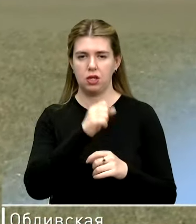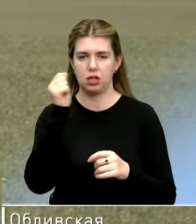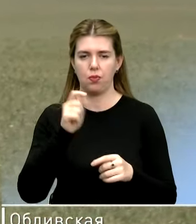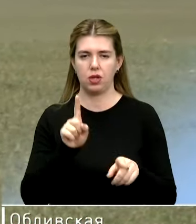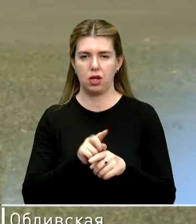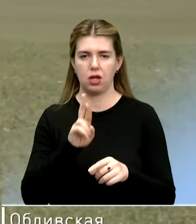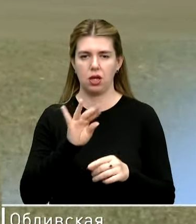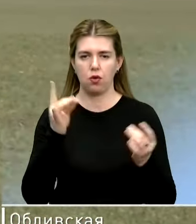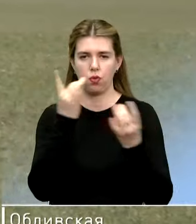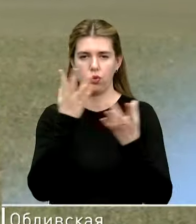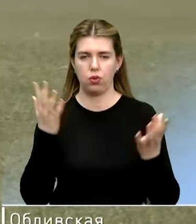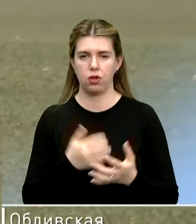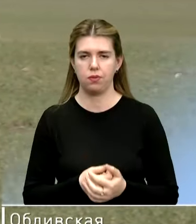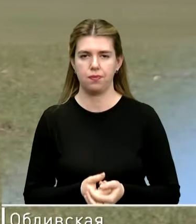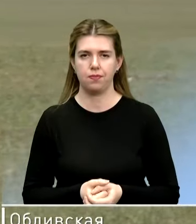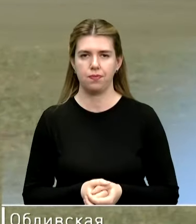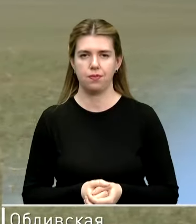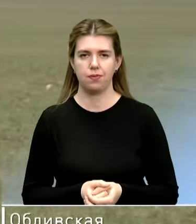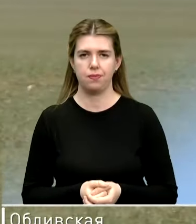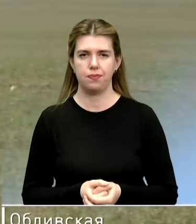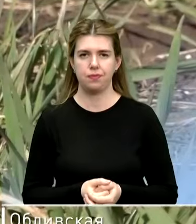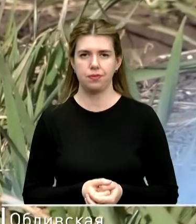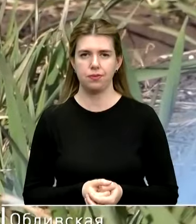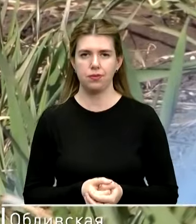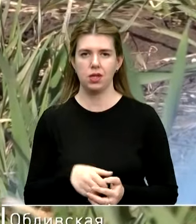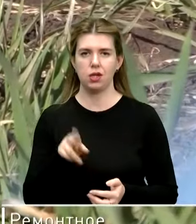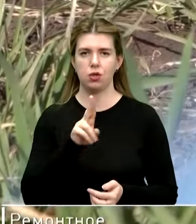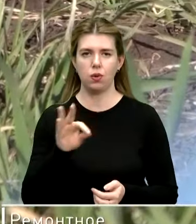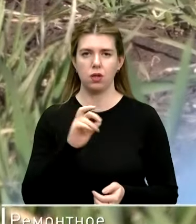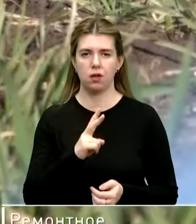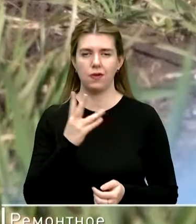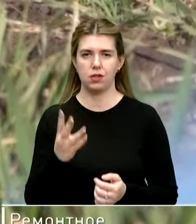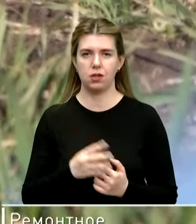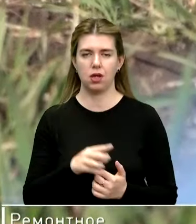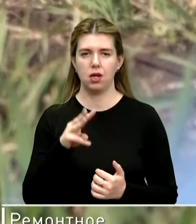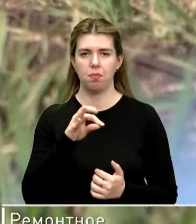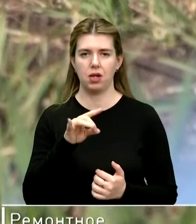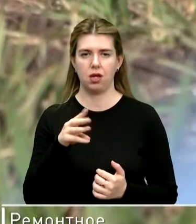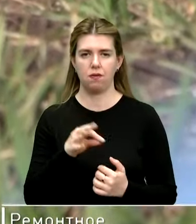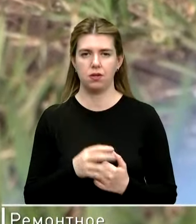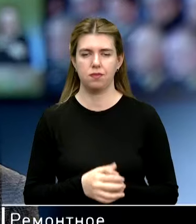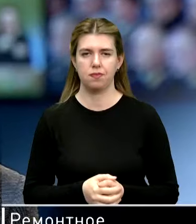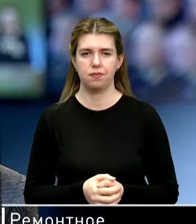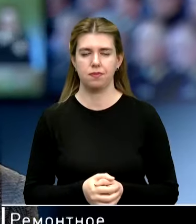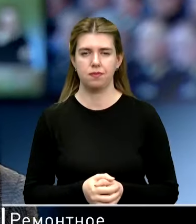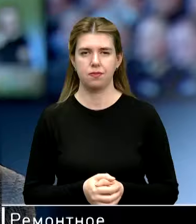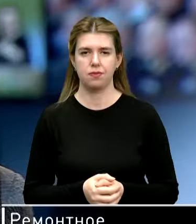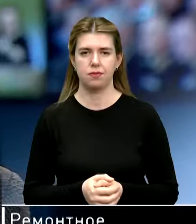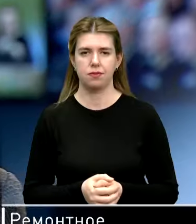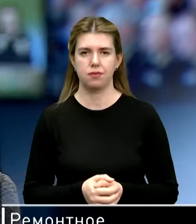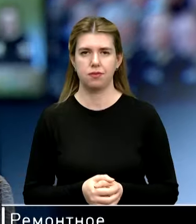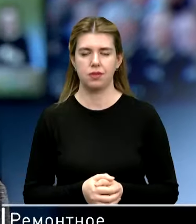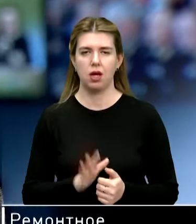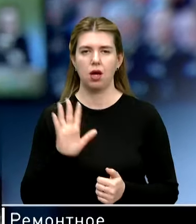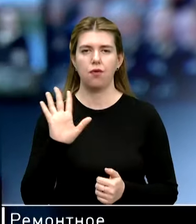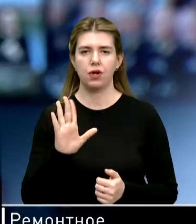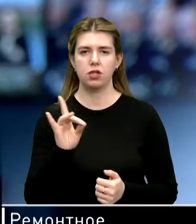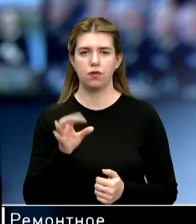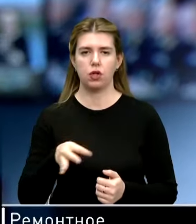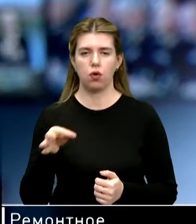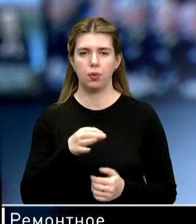озимых, так и яровых культур. Виктория Слепченко, Дмитрий Озорнин, Дон 24, Миллеровский район. В